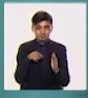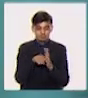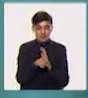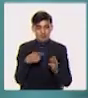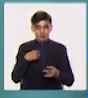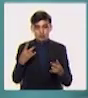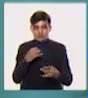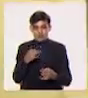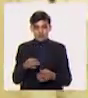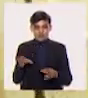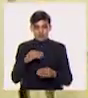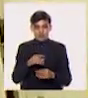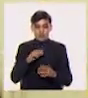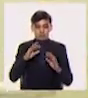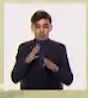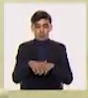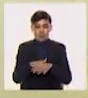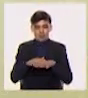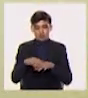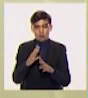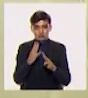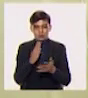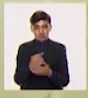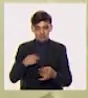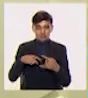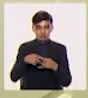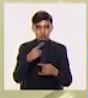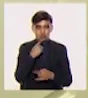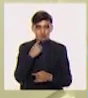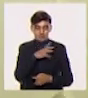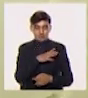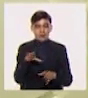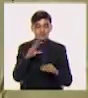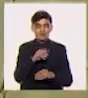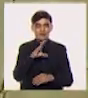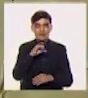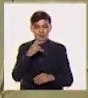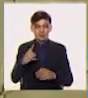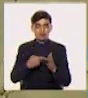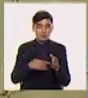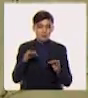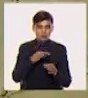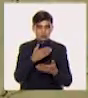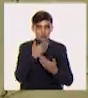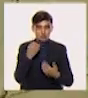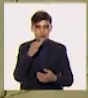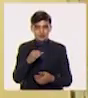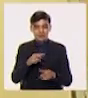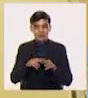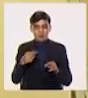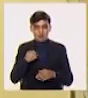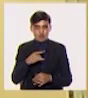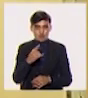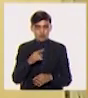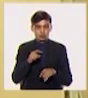пәтер иелері ентірескен кезектен әзер өтетін көрінеді. Бұл жағдай ешбір санитарлық талаптарға сай келмейді. Соның салдарынан